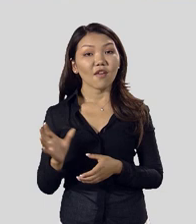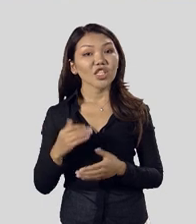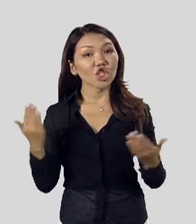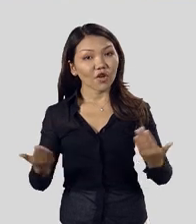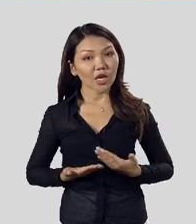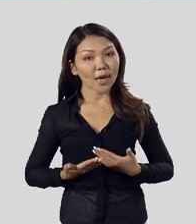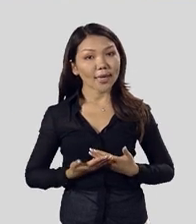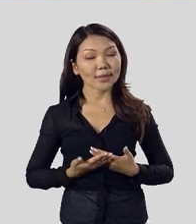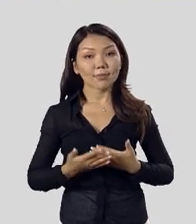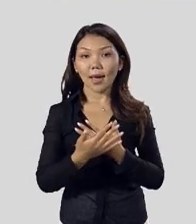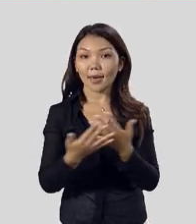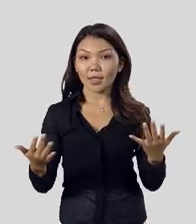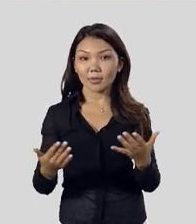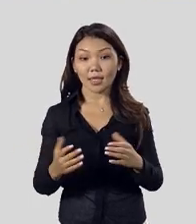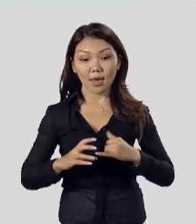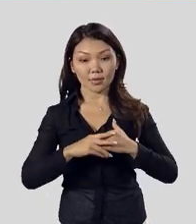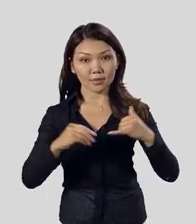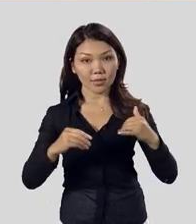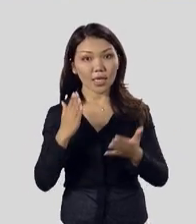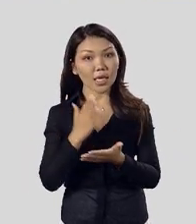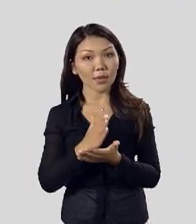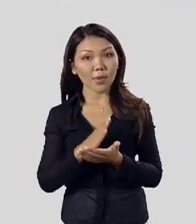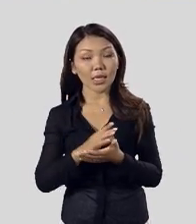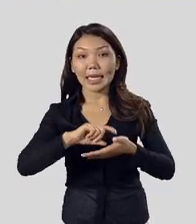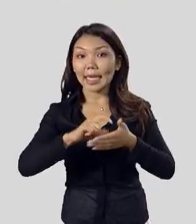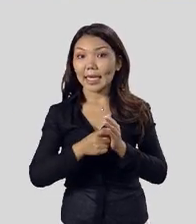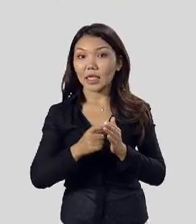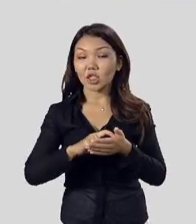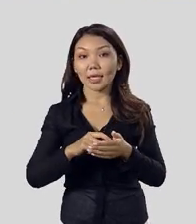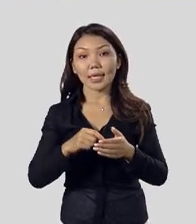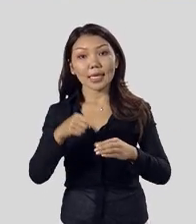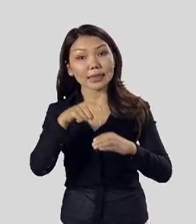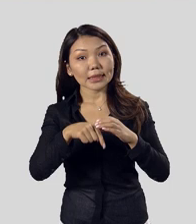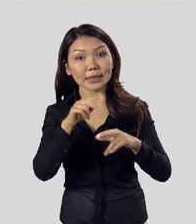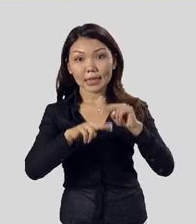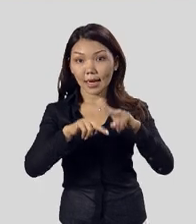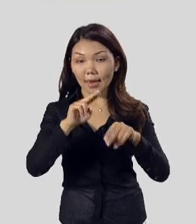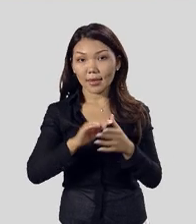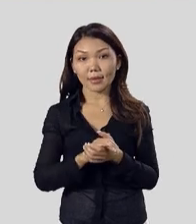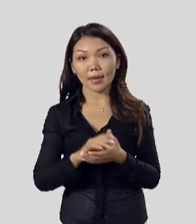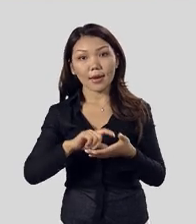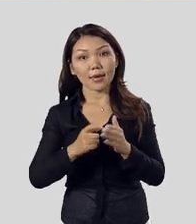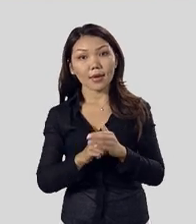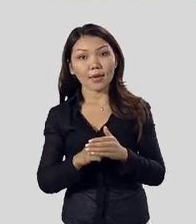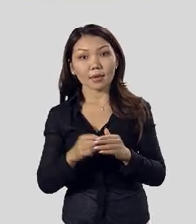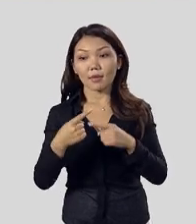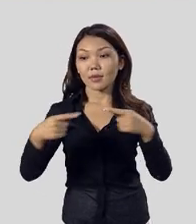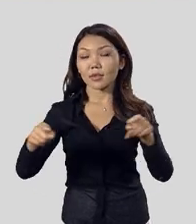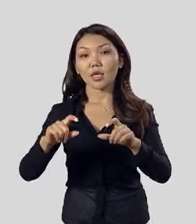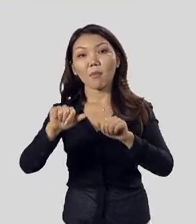все живые организмы на земле имеют клеточное строение клетка различаются по форме